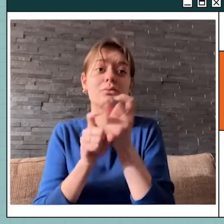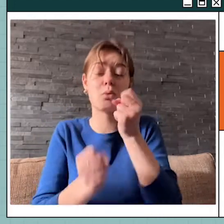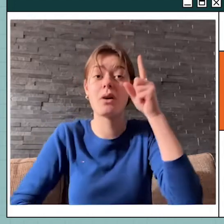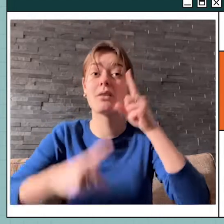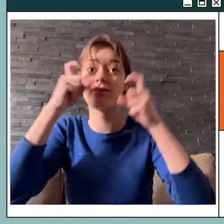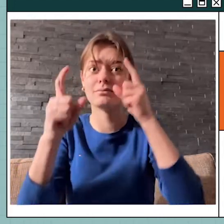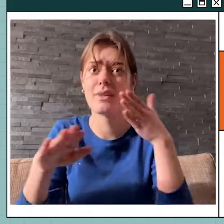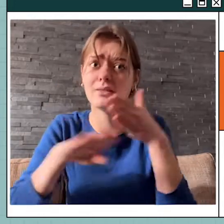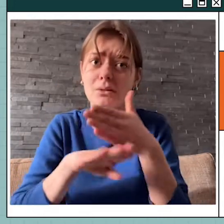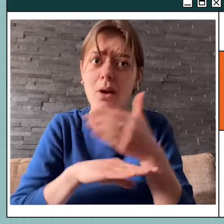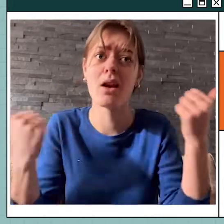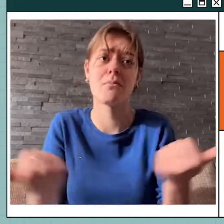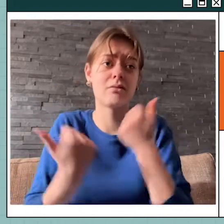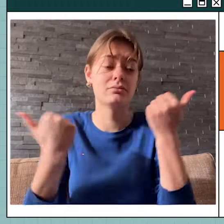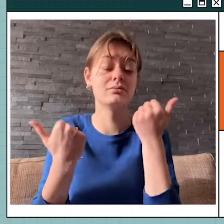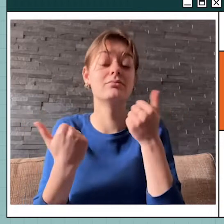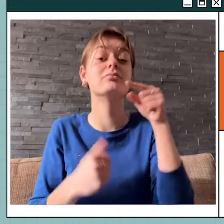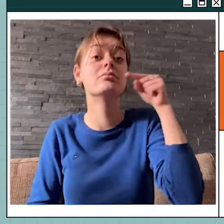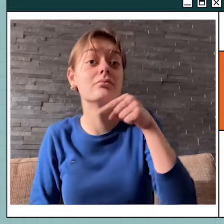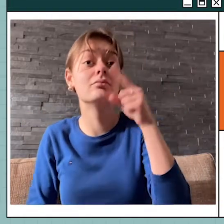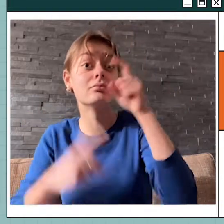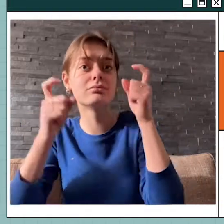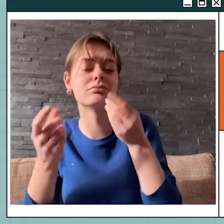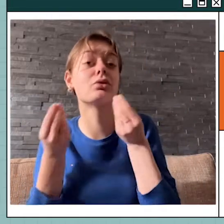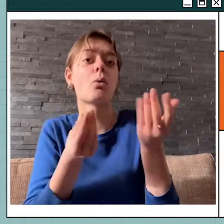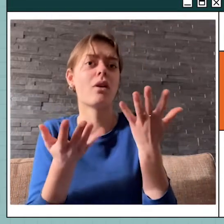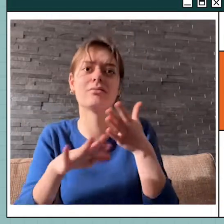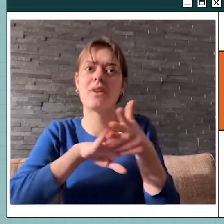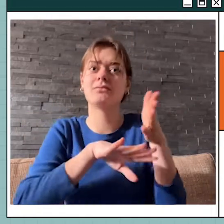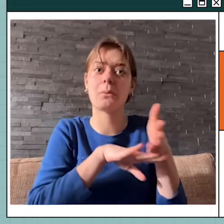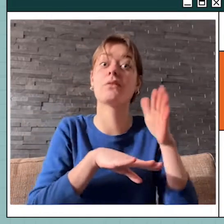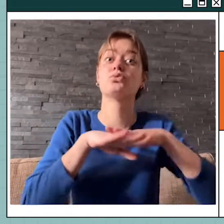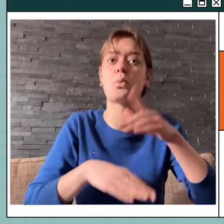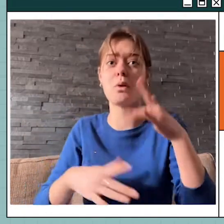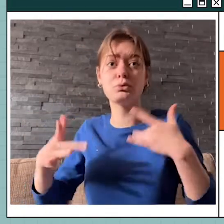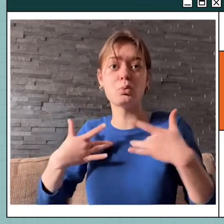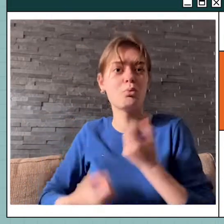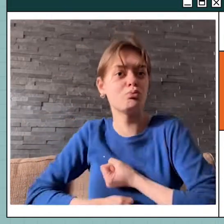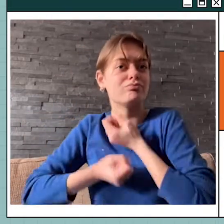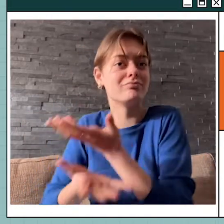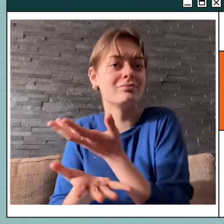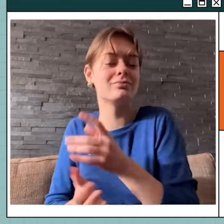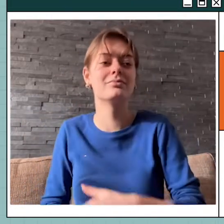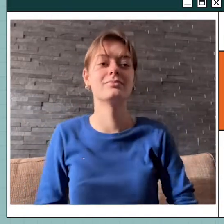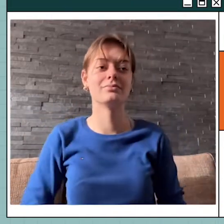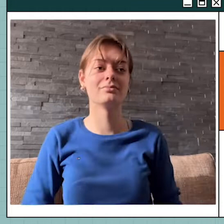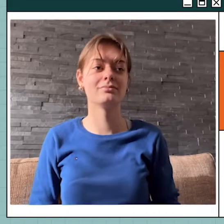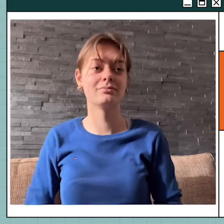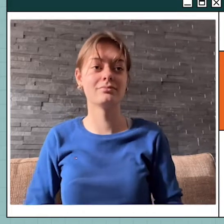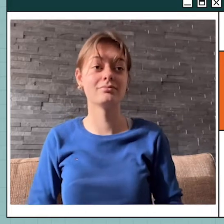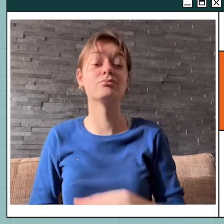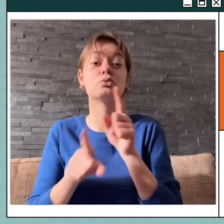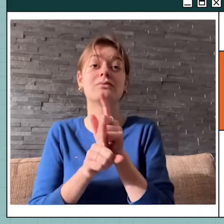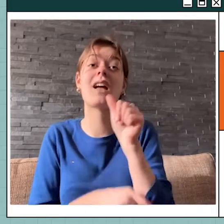surtout, l'accès aux expressions faciales. Ces dernières communiquent les émotions, mais aussi, elles sont pour